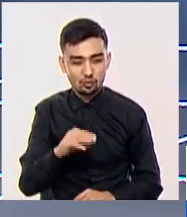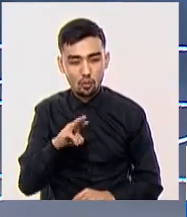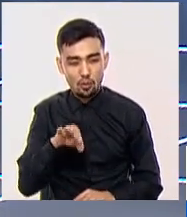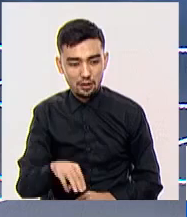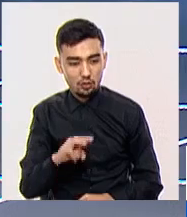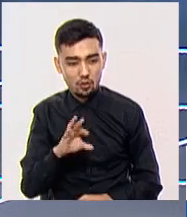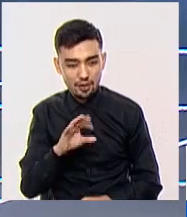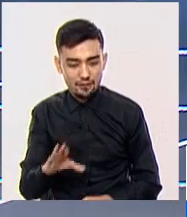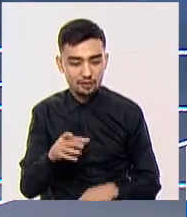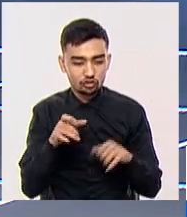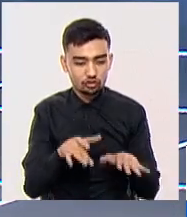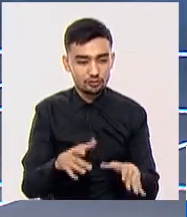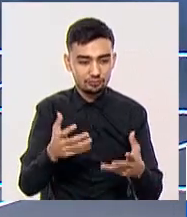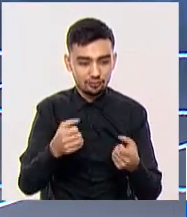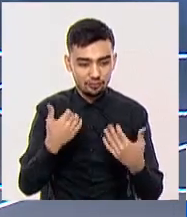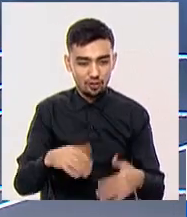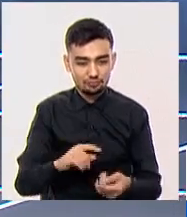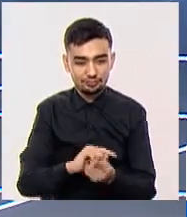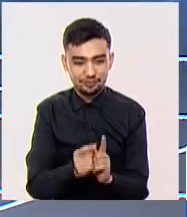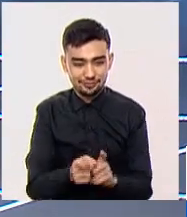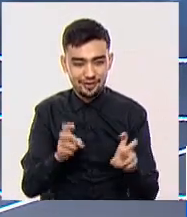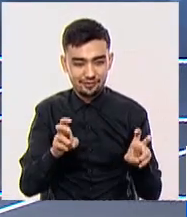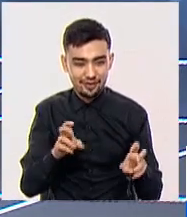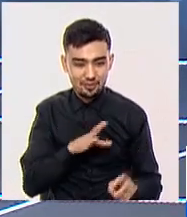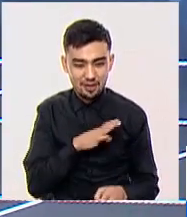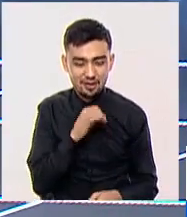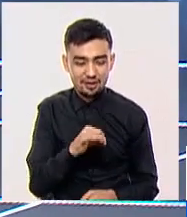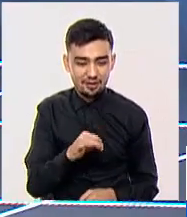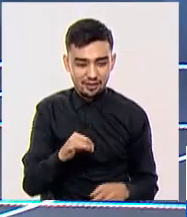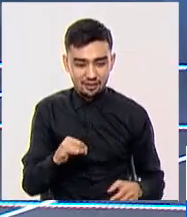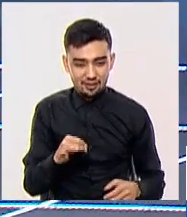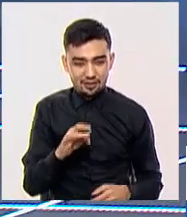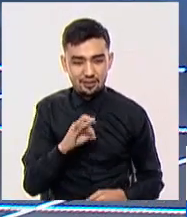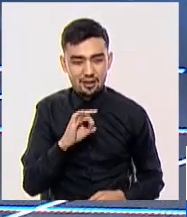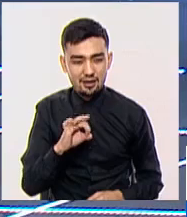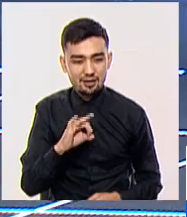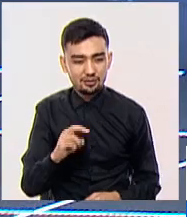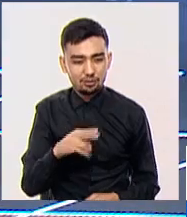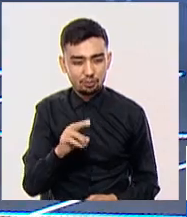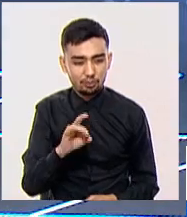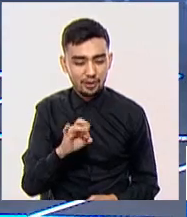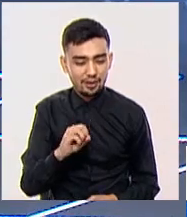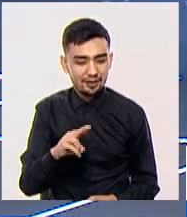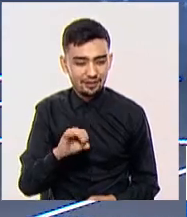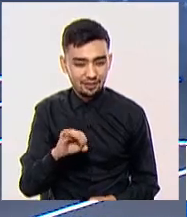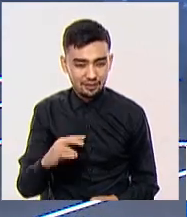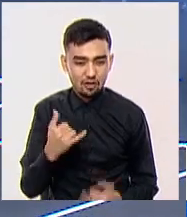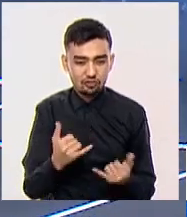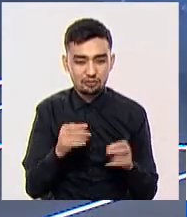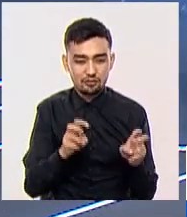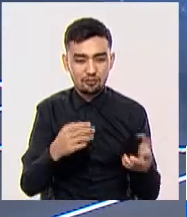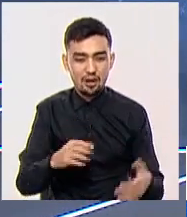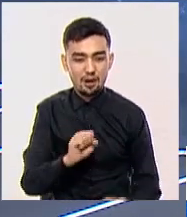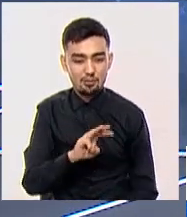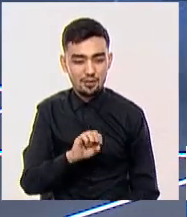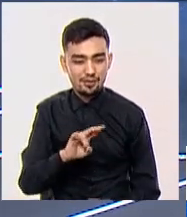Токаевым приняли решение о ребрендинге и смене названия. Отныне партия называется «Аманат», и